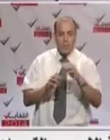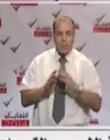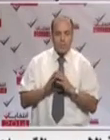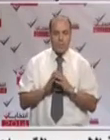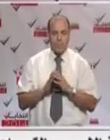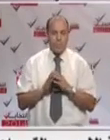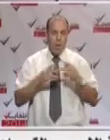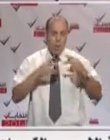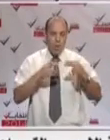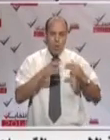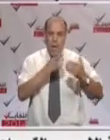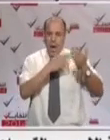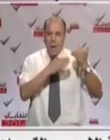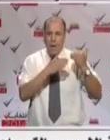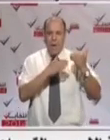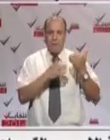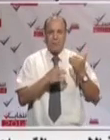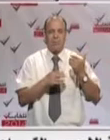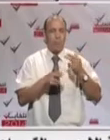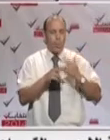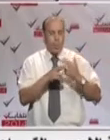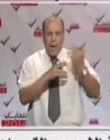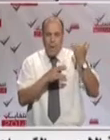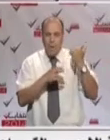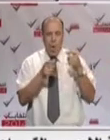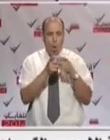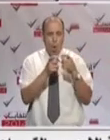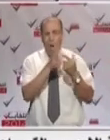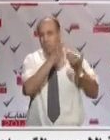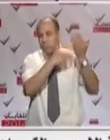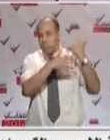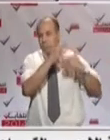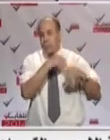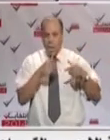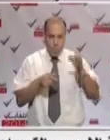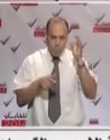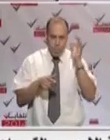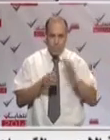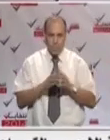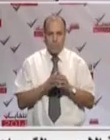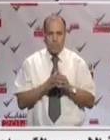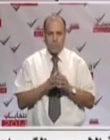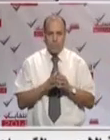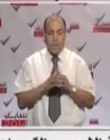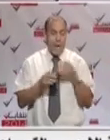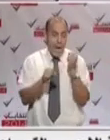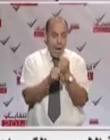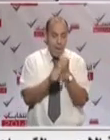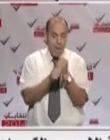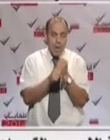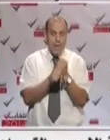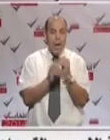ويقطعوا مع المنوال الجائر الذي كرسته الحكومات المتعاقبه على حكم العمل على